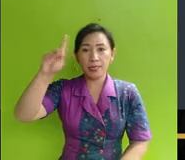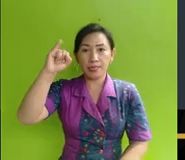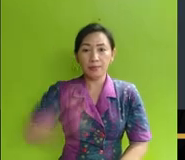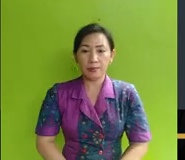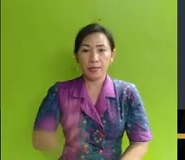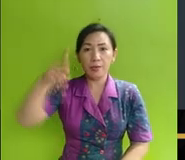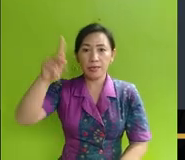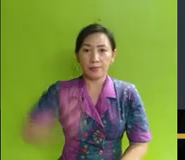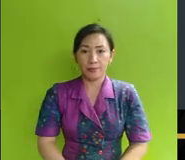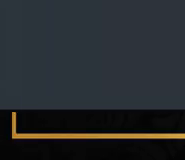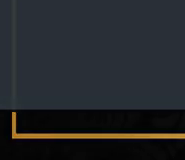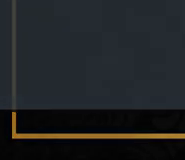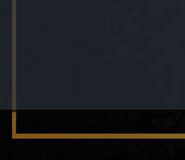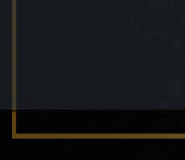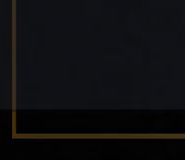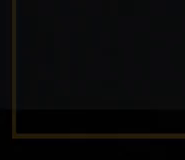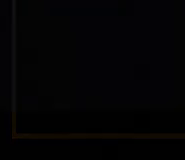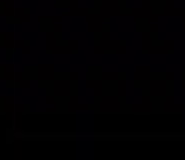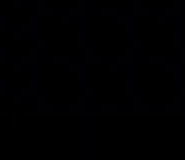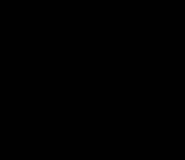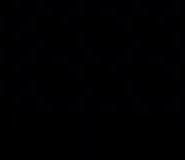Persepsi Korupsi.